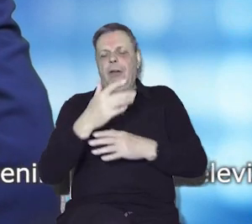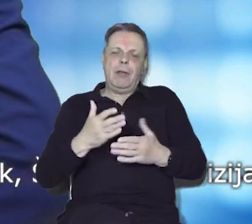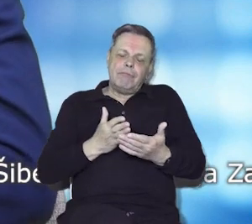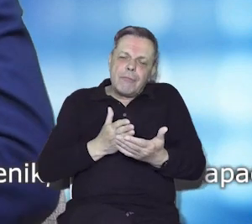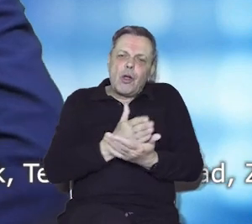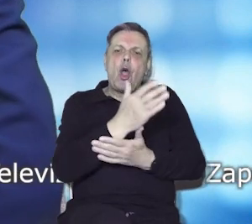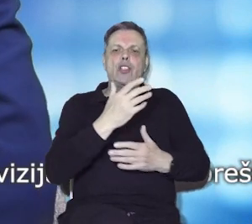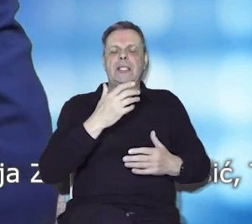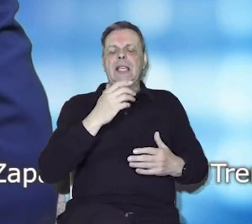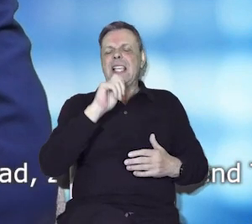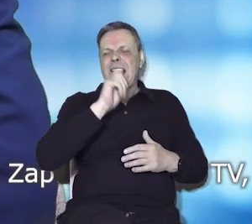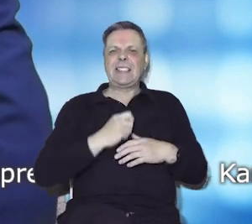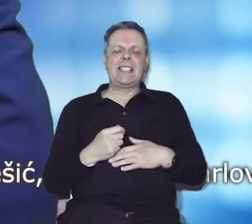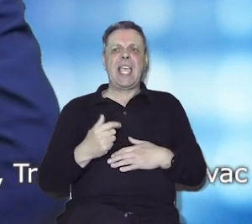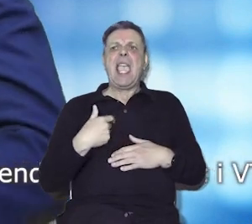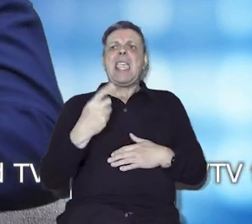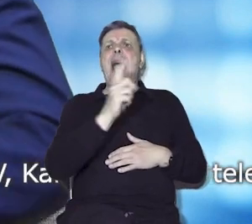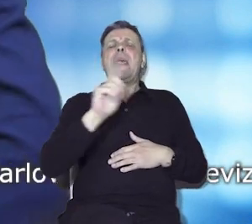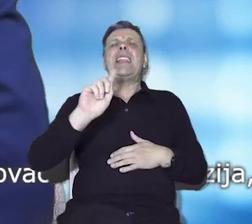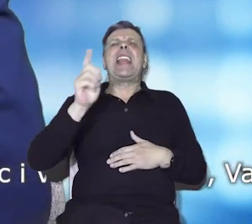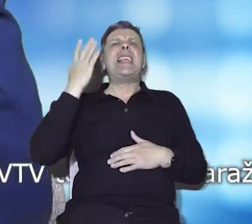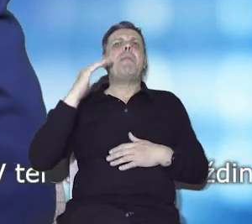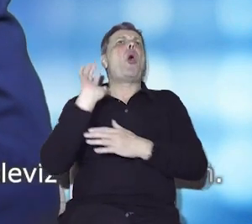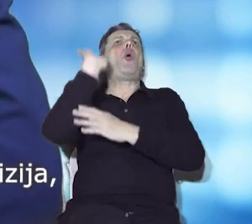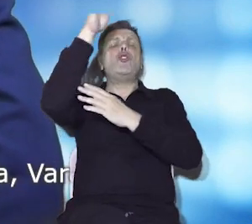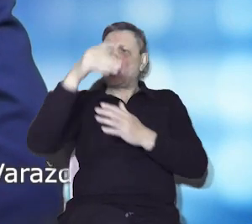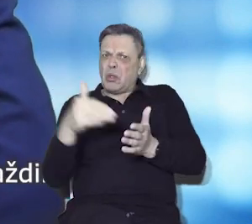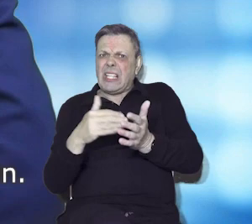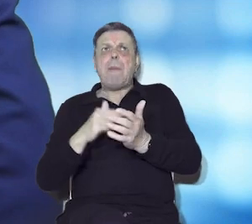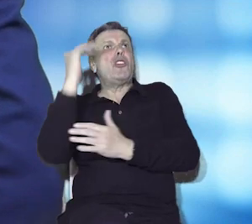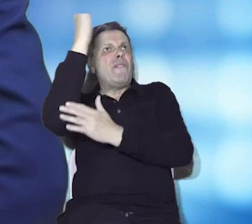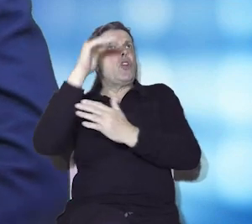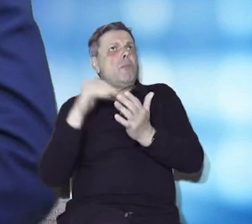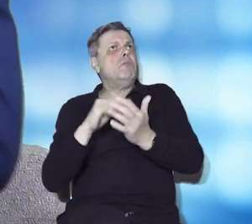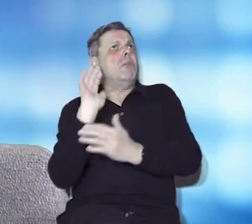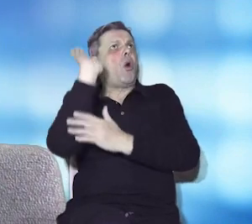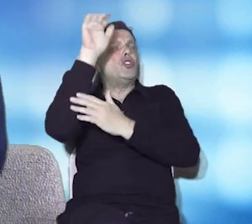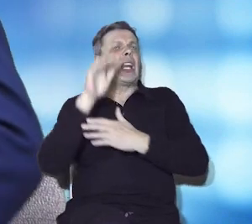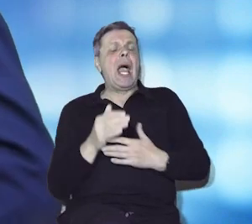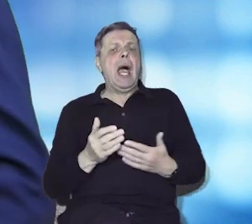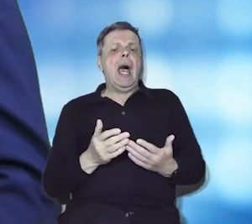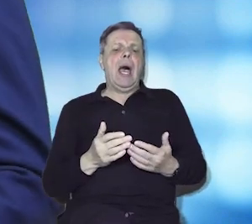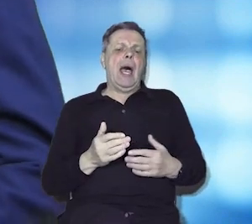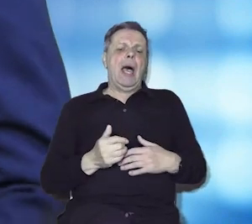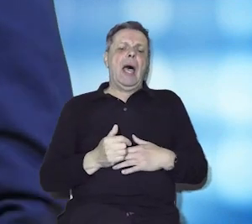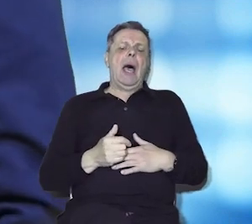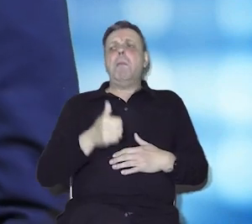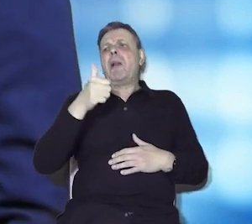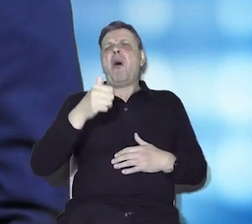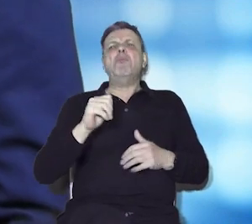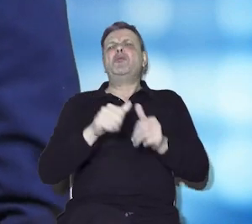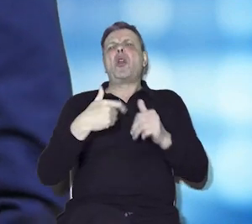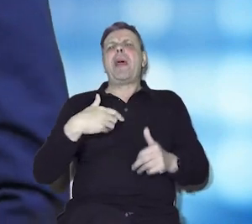košarkaški život. Nikad nisam bio za košarku. Svi su me tjerali, visok si pa trebaš igrati košarku. Ja rekao, prvo sport me zanima, a drugo što je